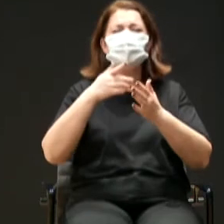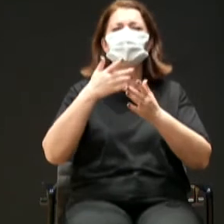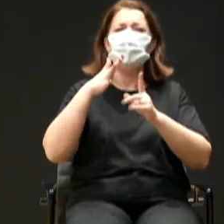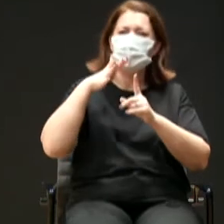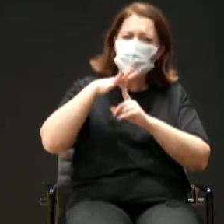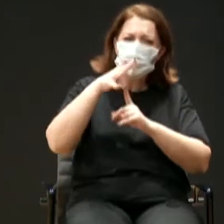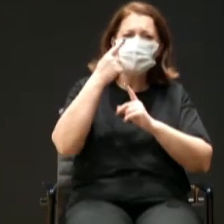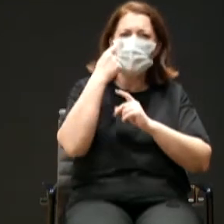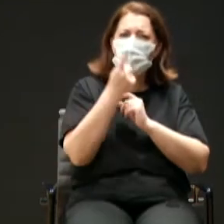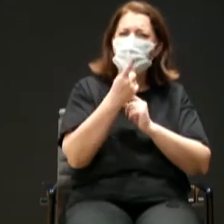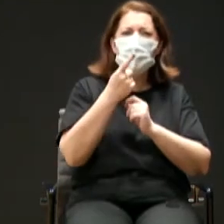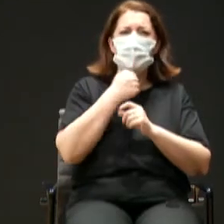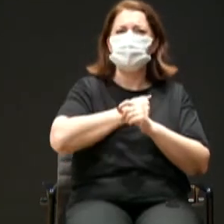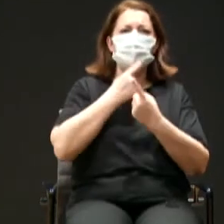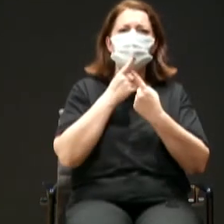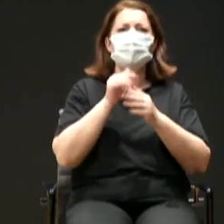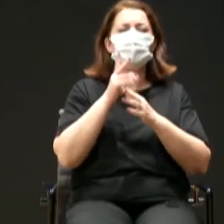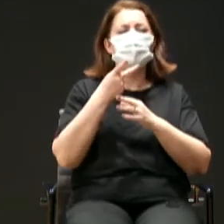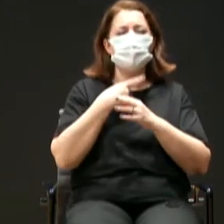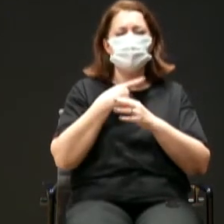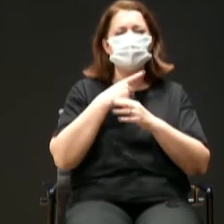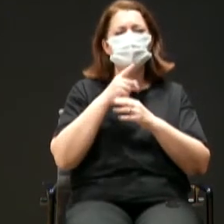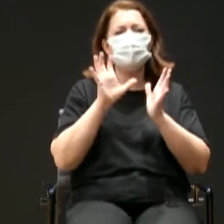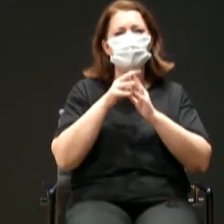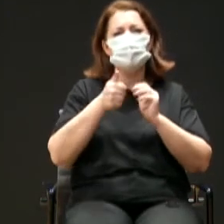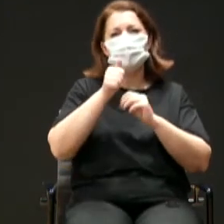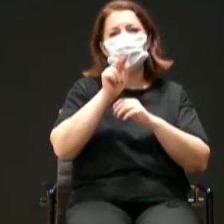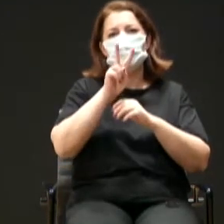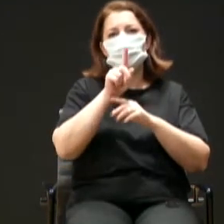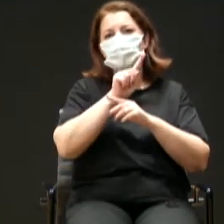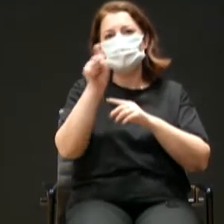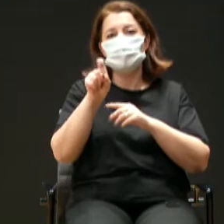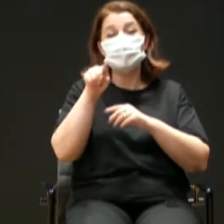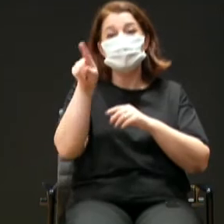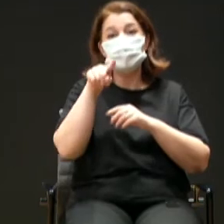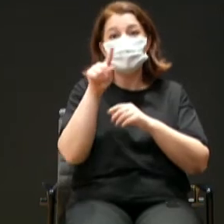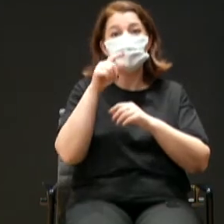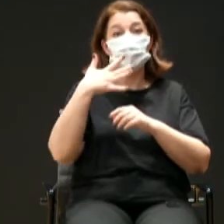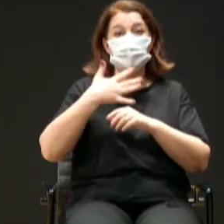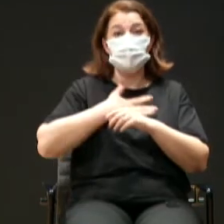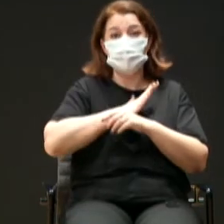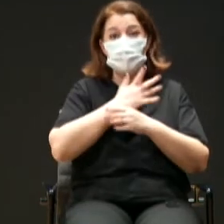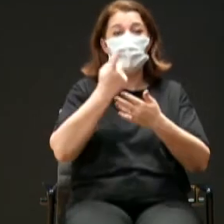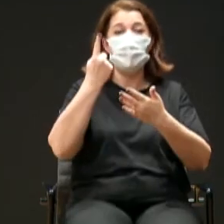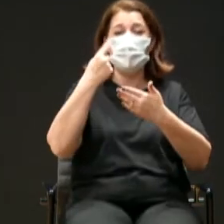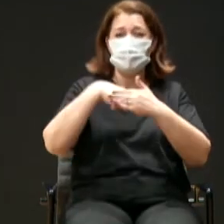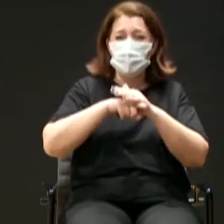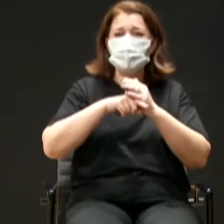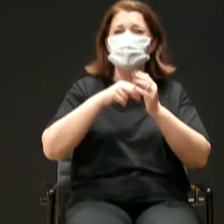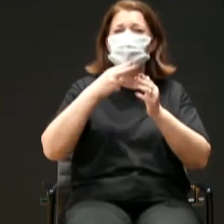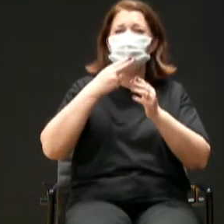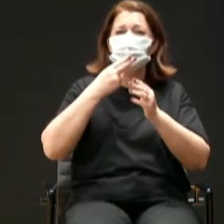demiyor. Ben huzurunuzda grup başkan vekilinize soruyorum. Siz CHP'deki taciz ve tecavüz olaylarını kınıyor musunuz? Lanetliyor